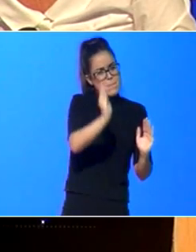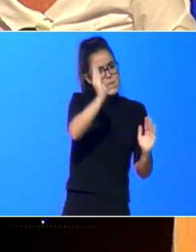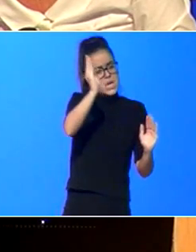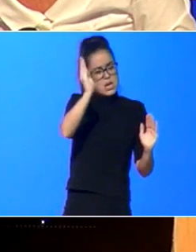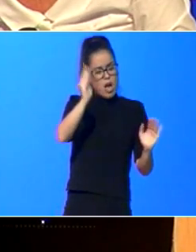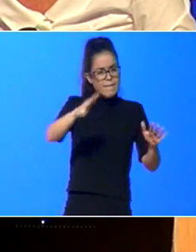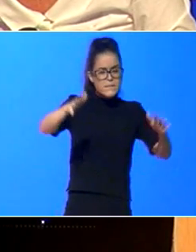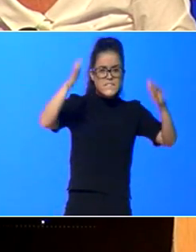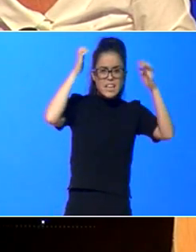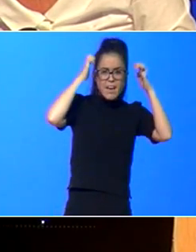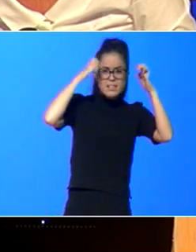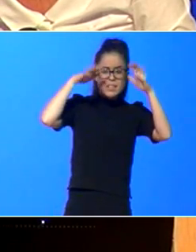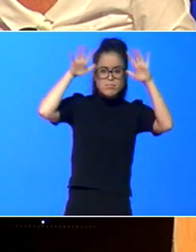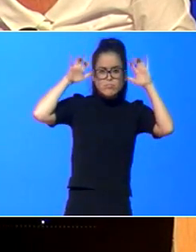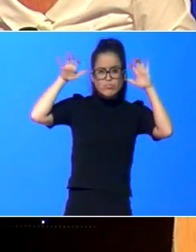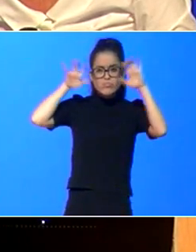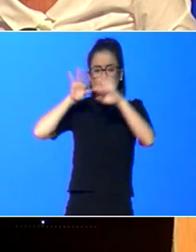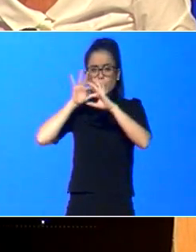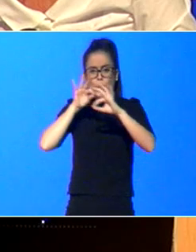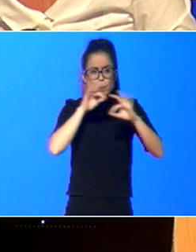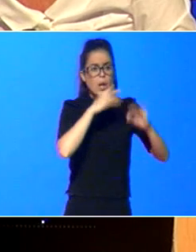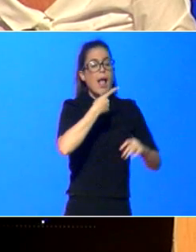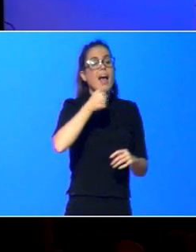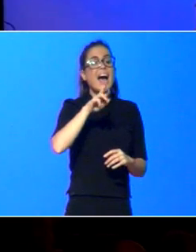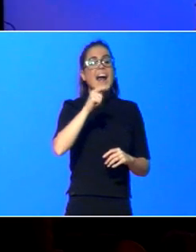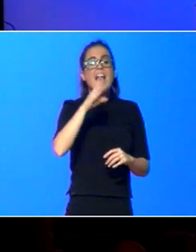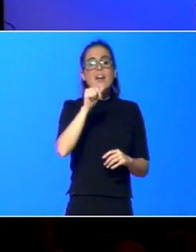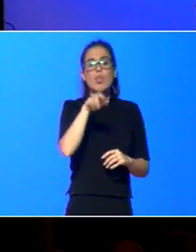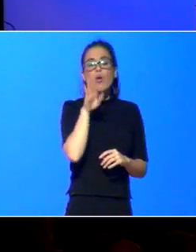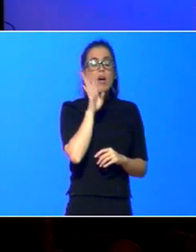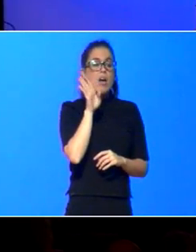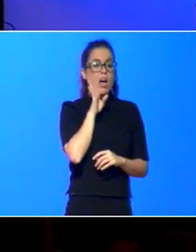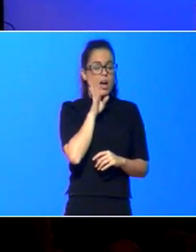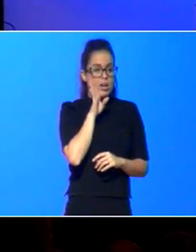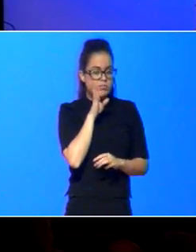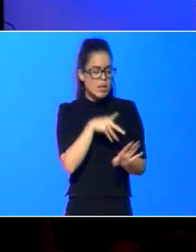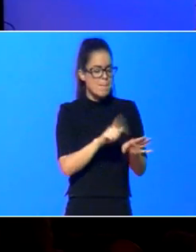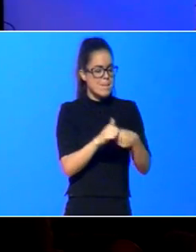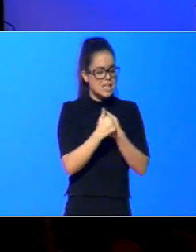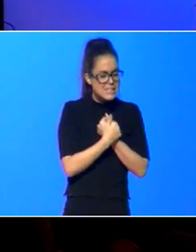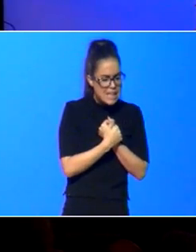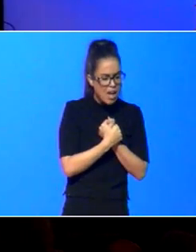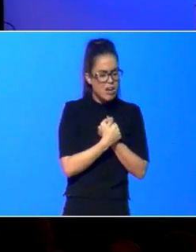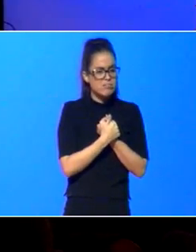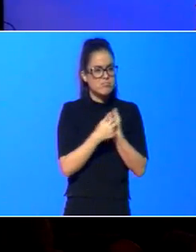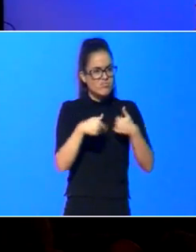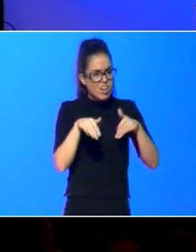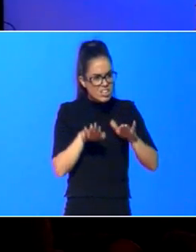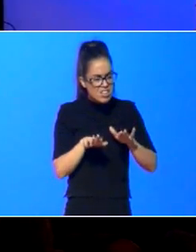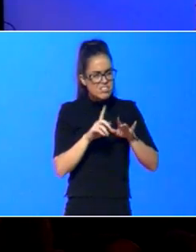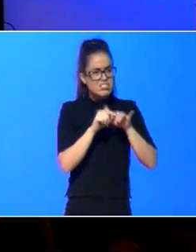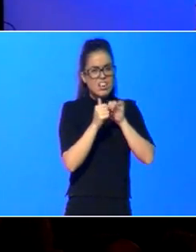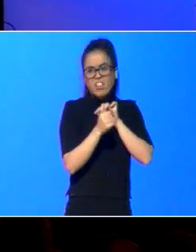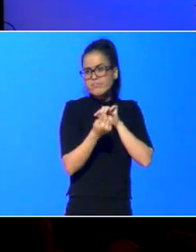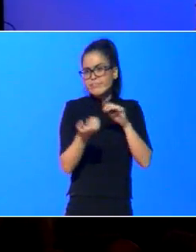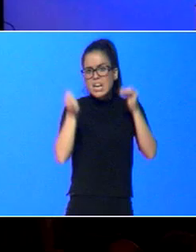gandik ikasten. Gerardo kaipatu dau, ez da, presentzia, parte hartzia, ikasketak,